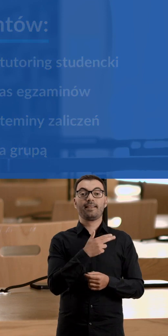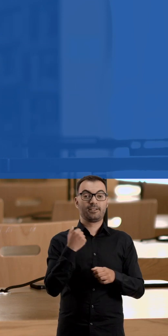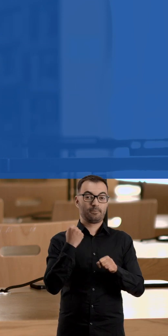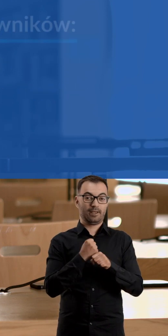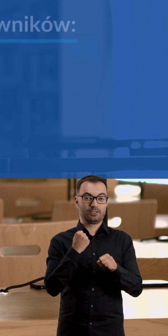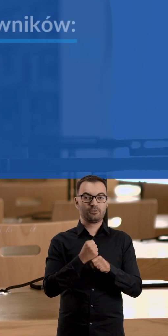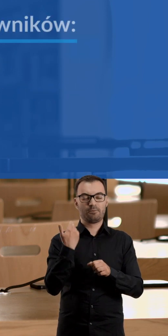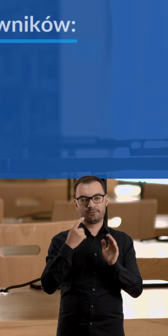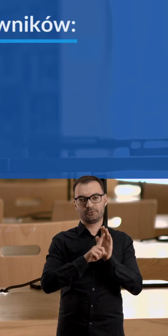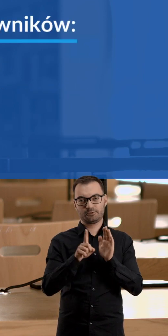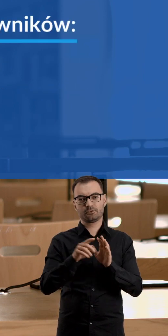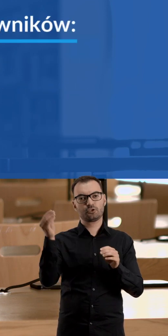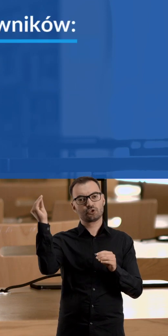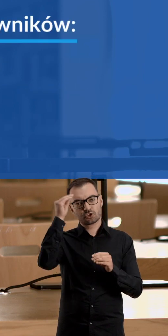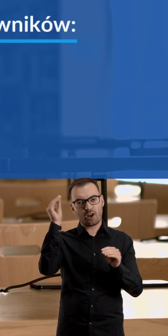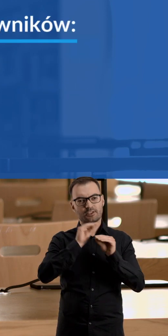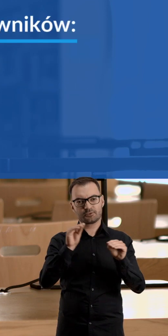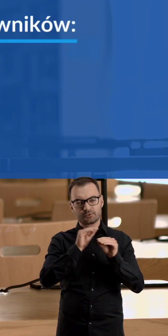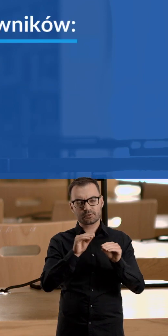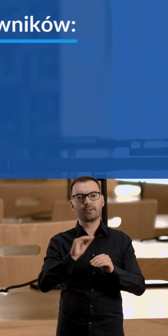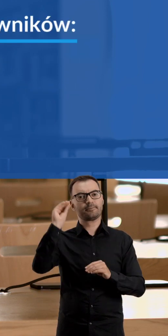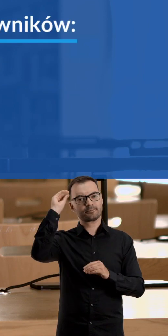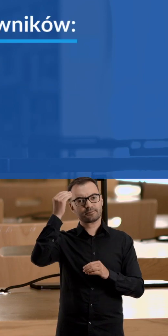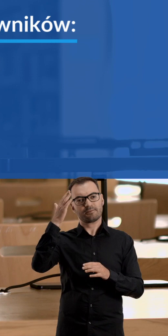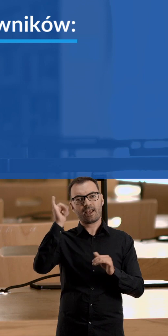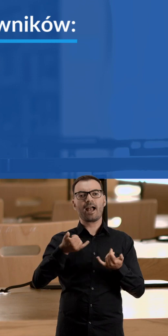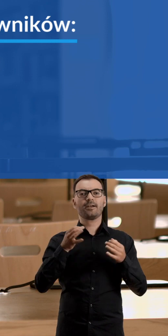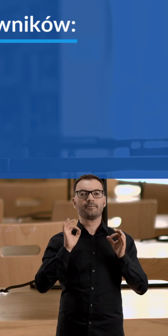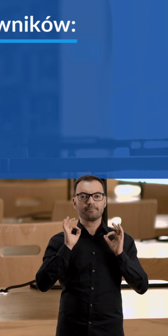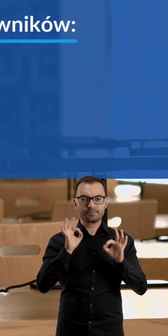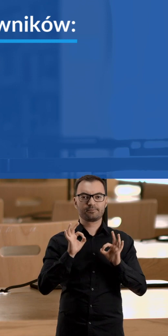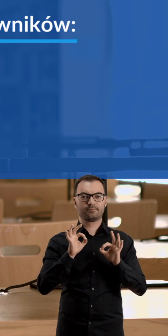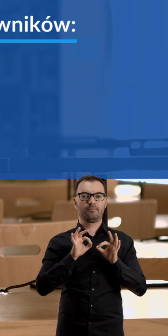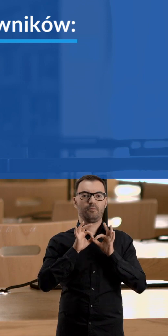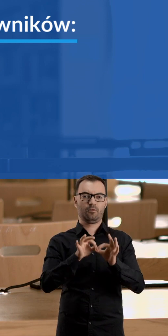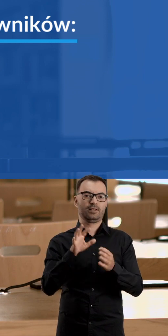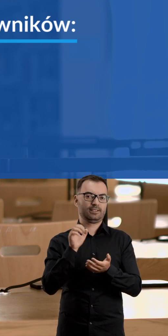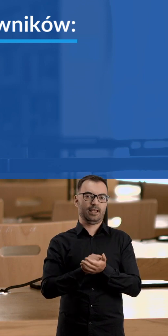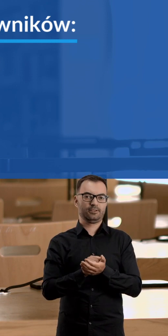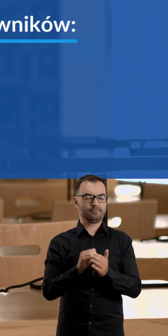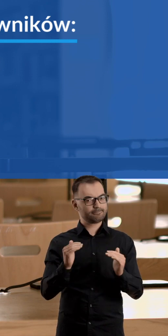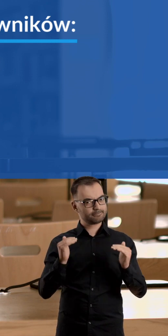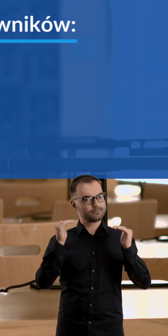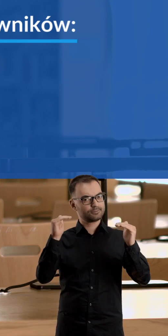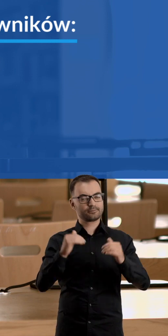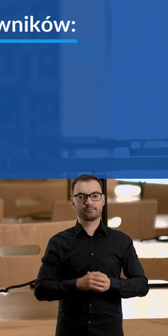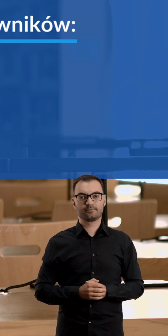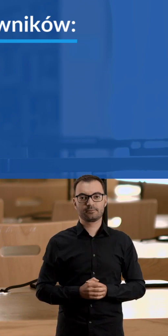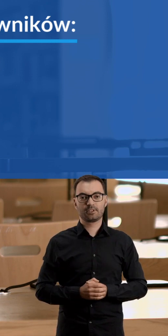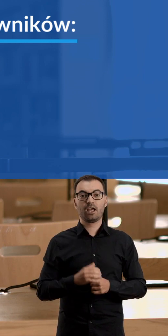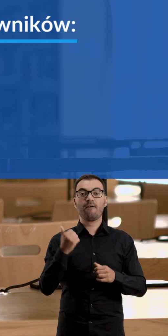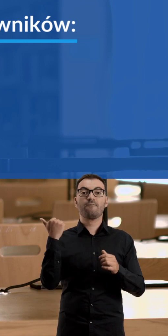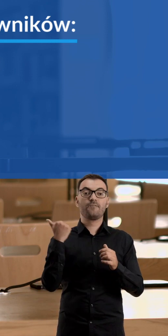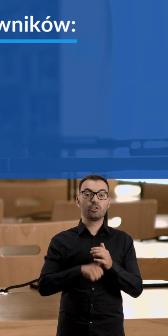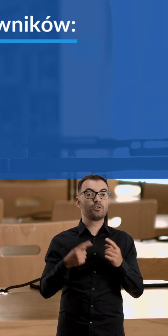Ponadto nasi pracownicy przechodzą również szkolenia, które pozwalają przygotować się do efektywnego prowadzenia zajęć,